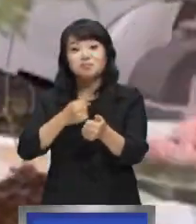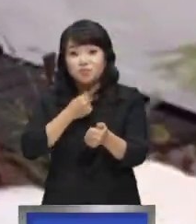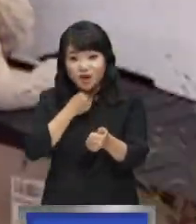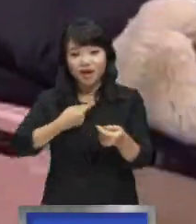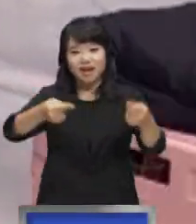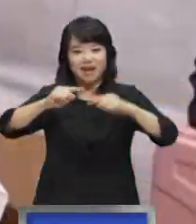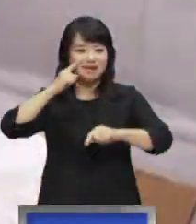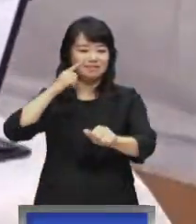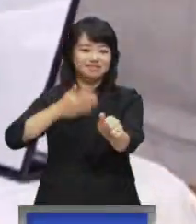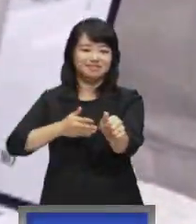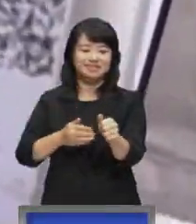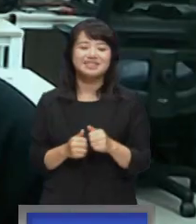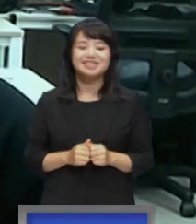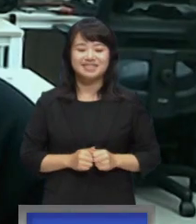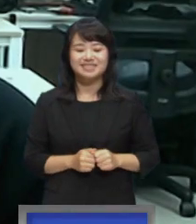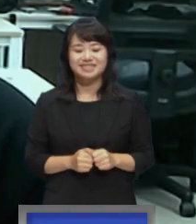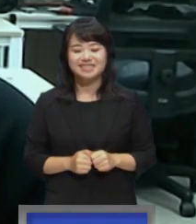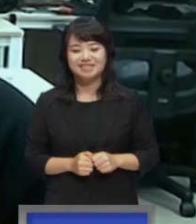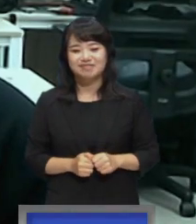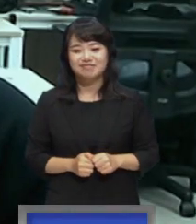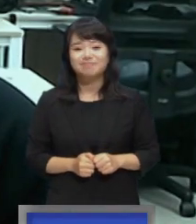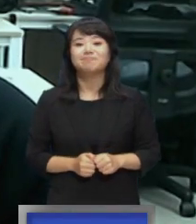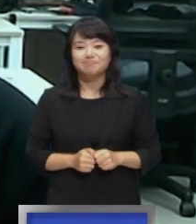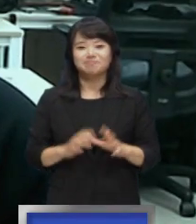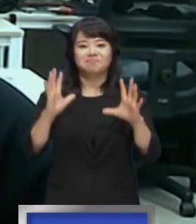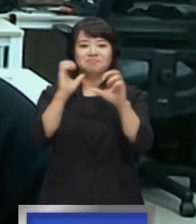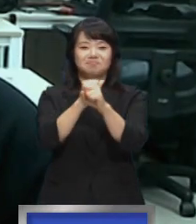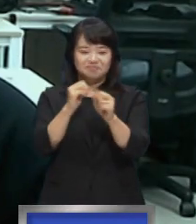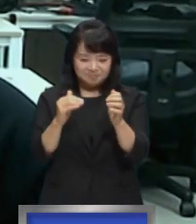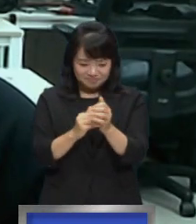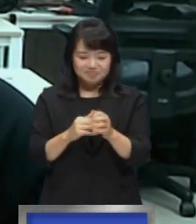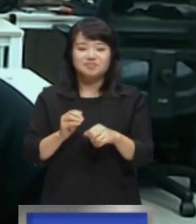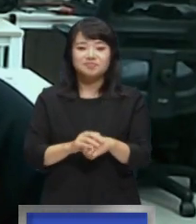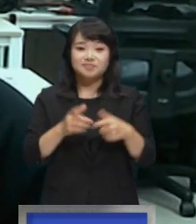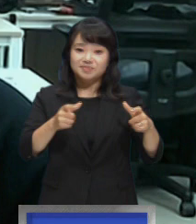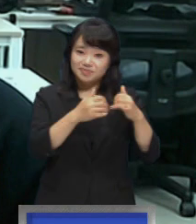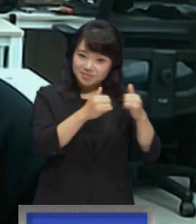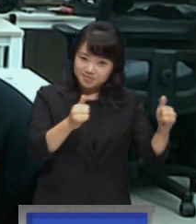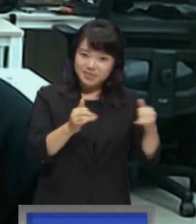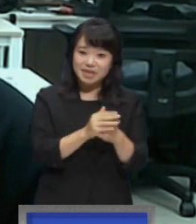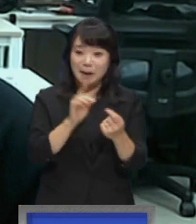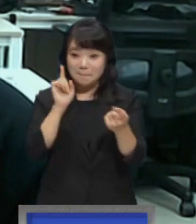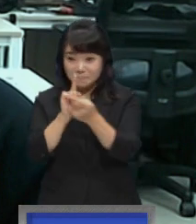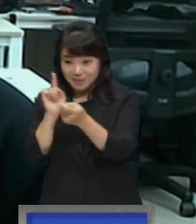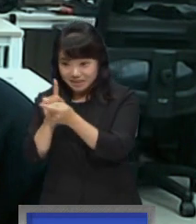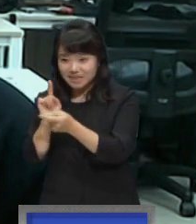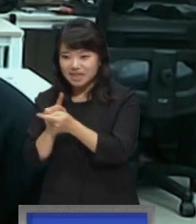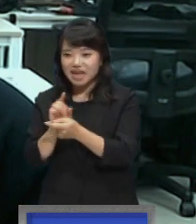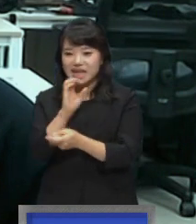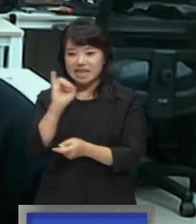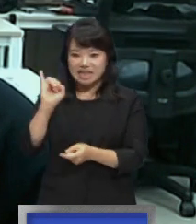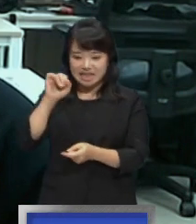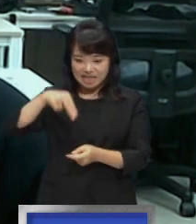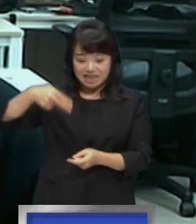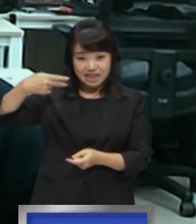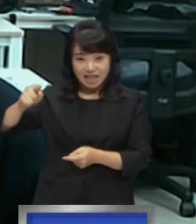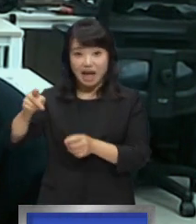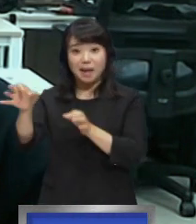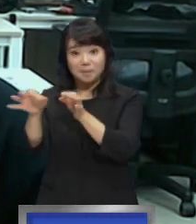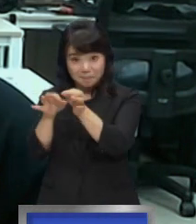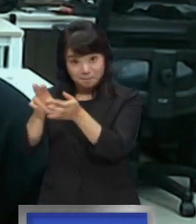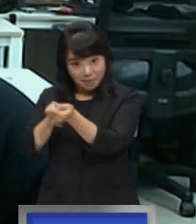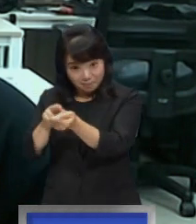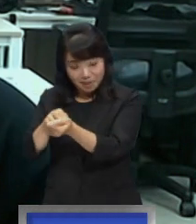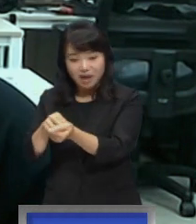보시길 추천해 드립니다. 네, 여기까지 듣겠습니다. 지역 주민과 만날 수 있는 이따마켓에 더해서 이